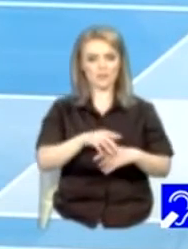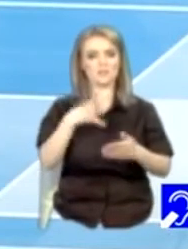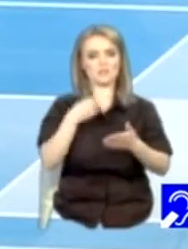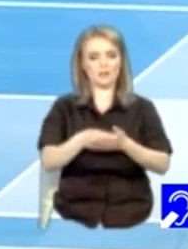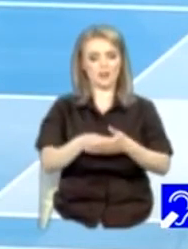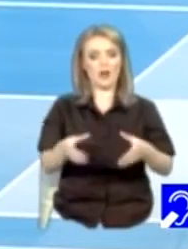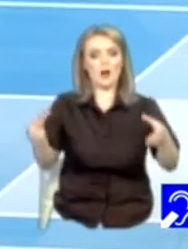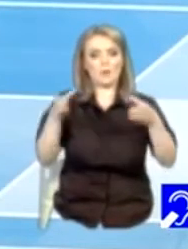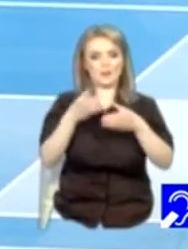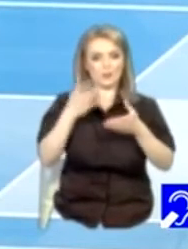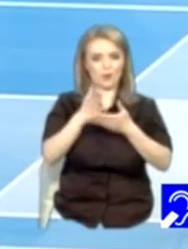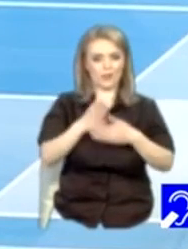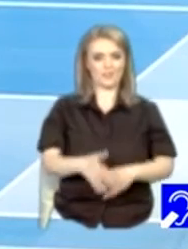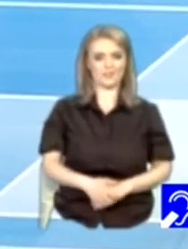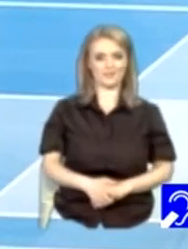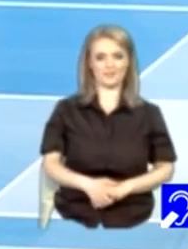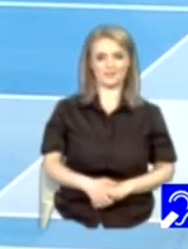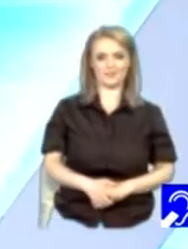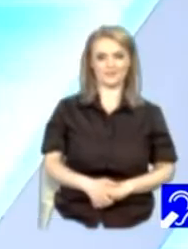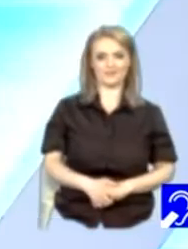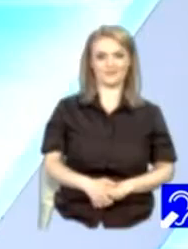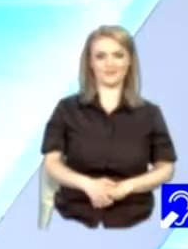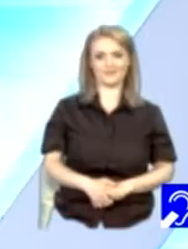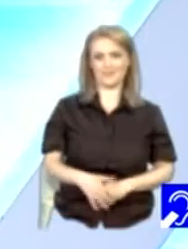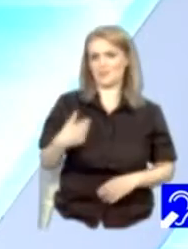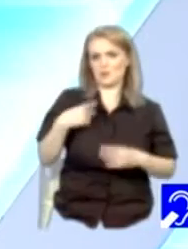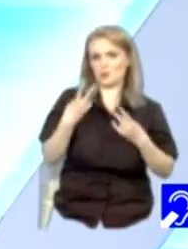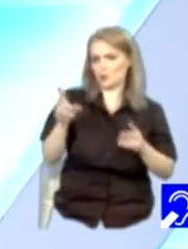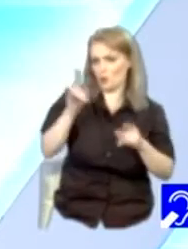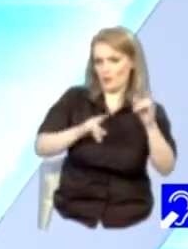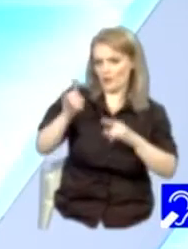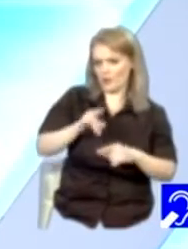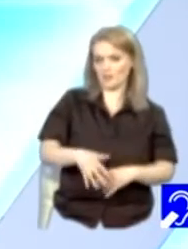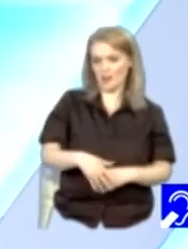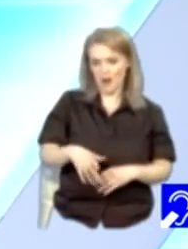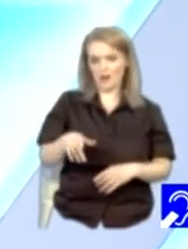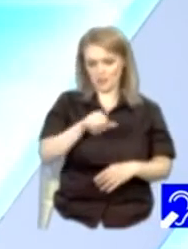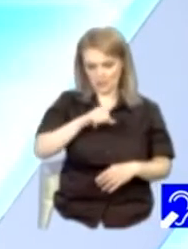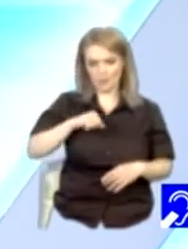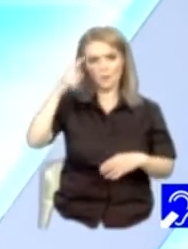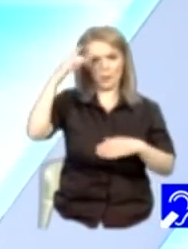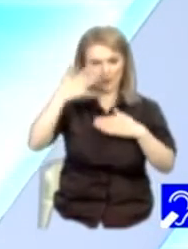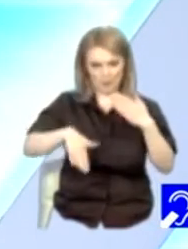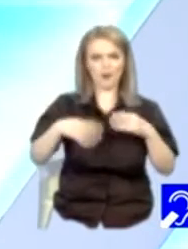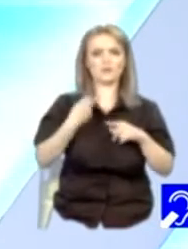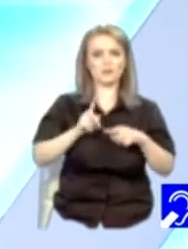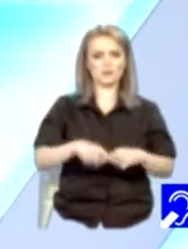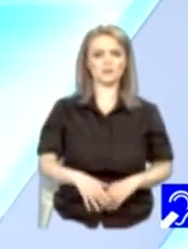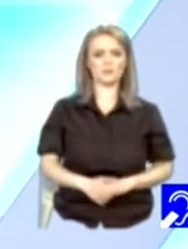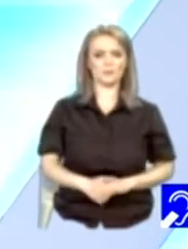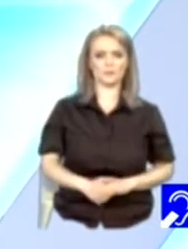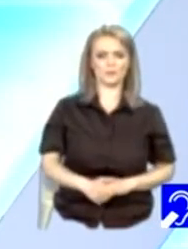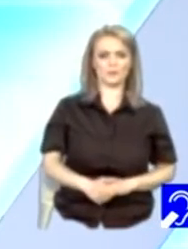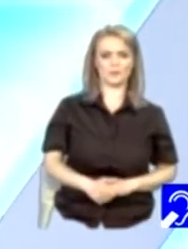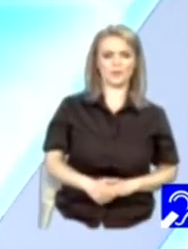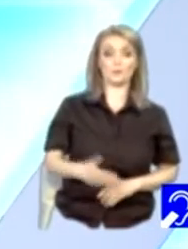partid să... Nu este nevoie să îi convingem, ei sunt deja dedicați acestei cauze,